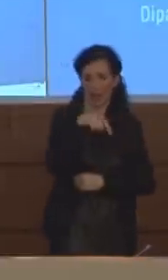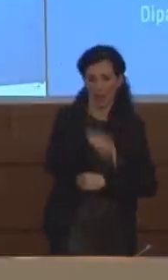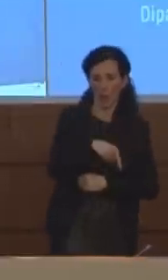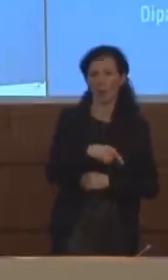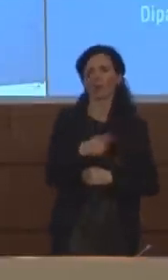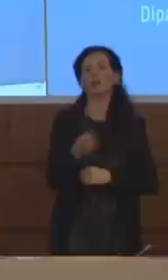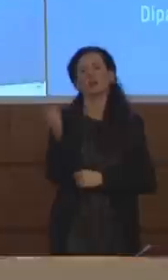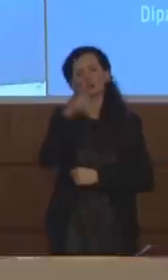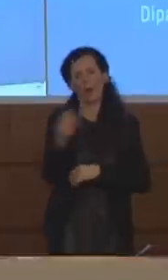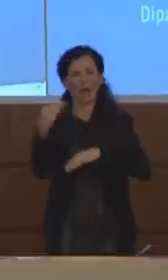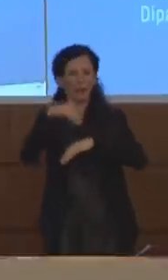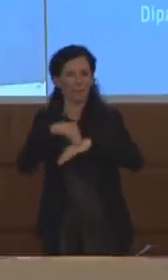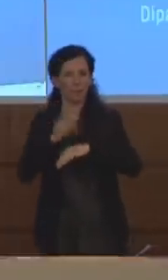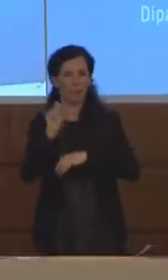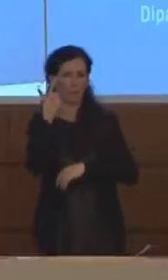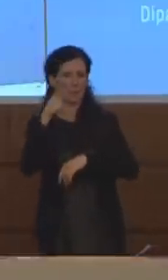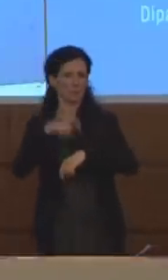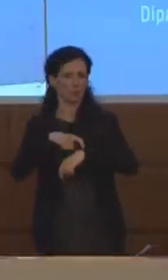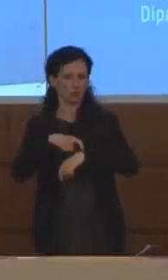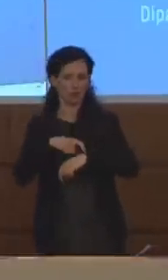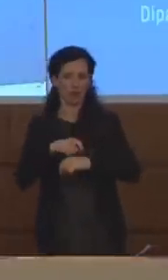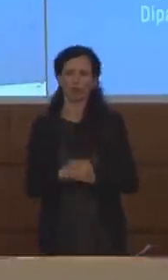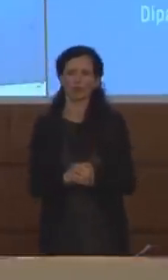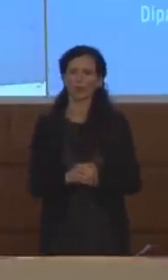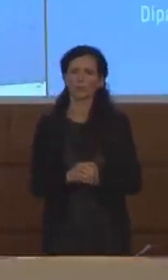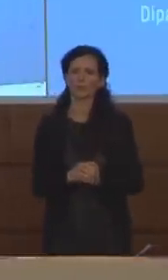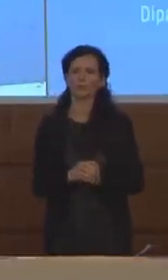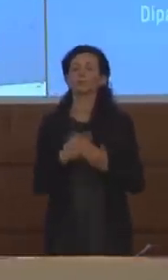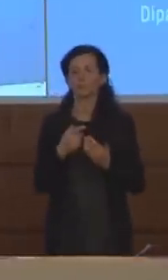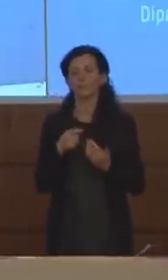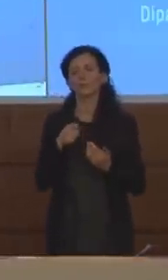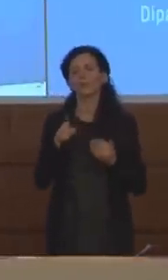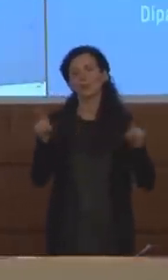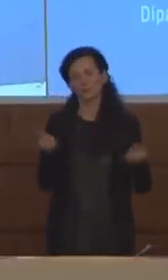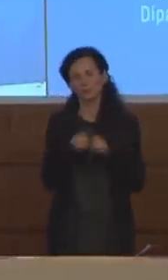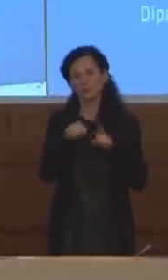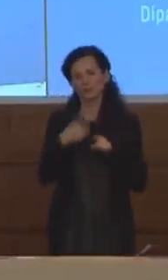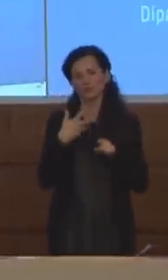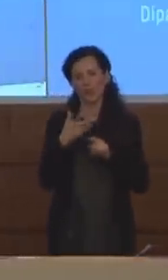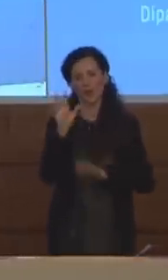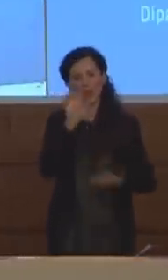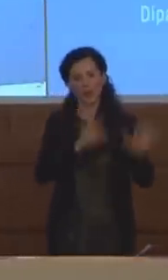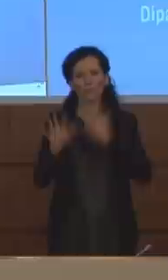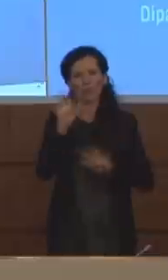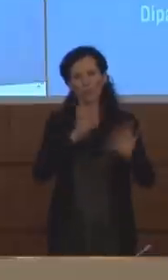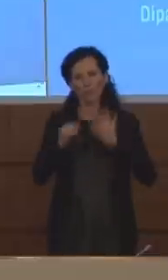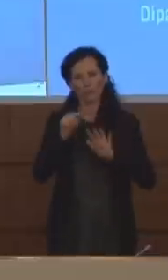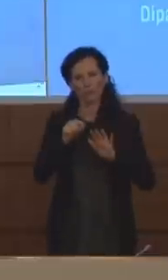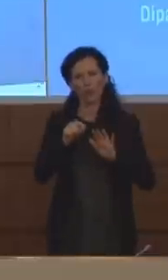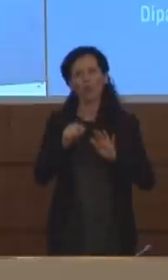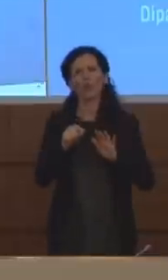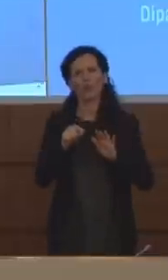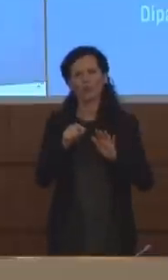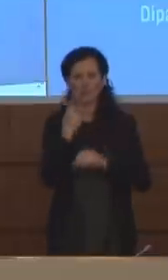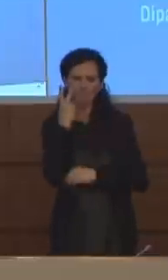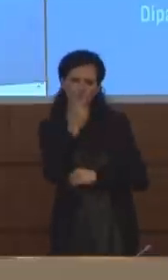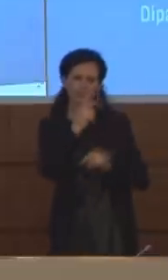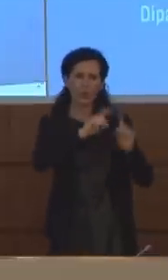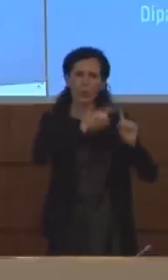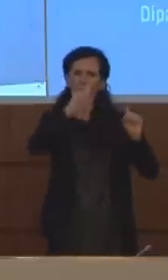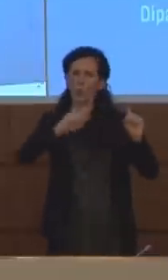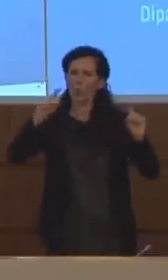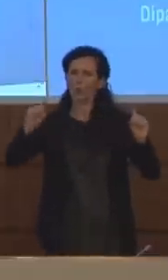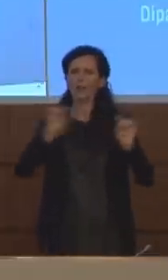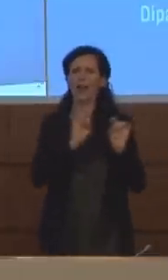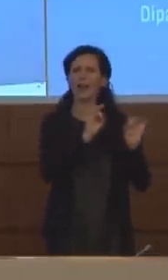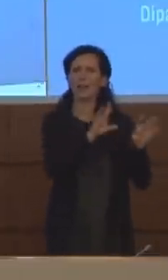e anche questo voi trovate comunque l'altro aspetto importante nella definizione un po delle curve epidemiche